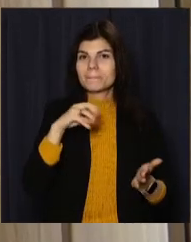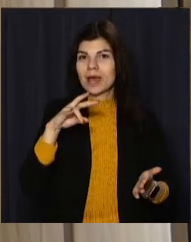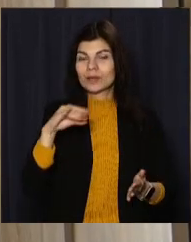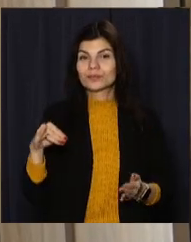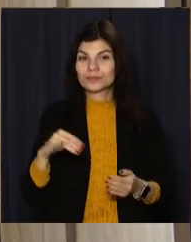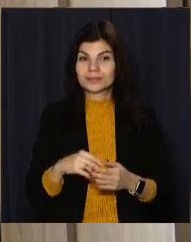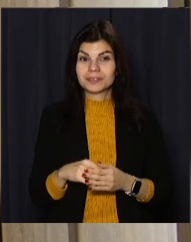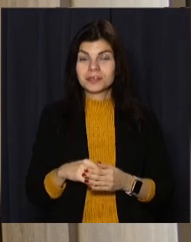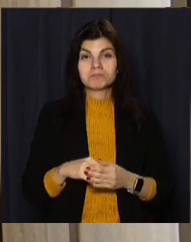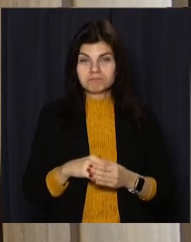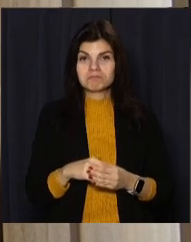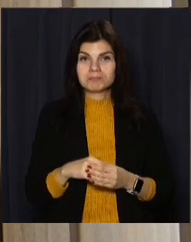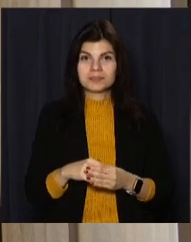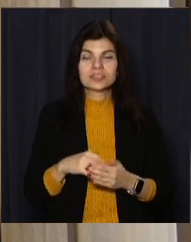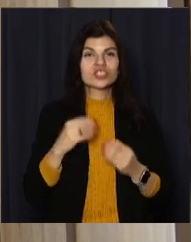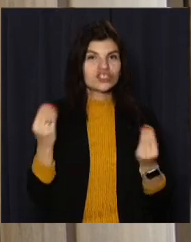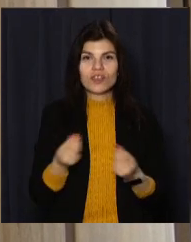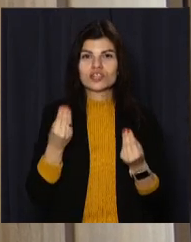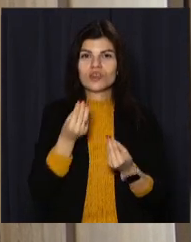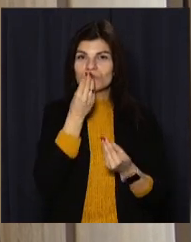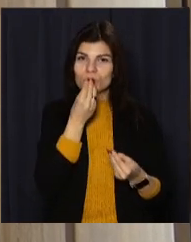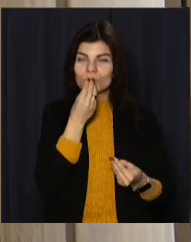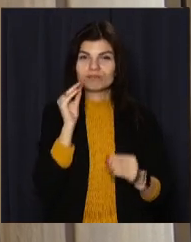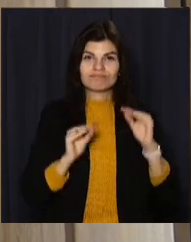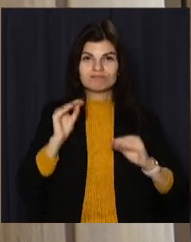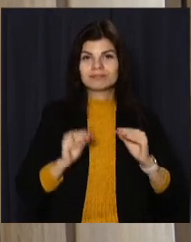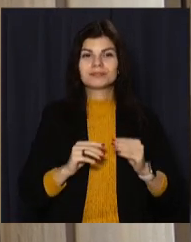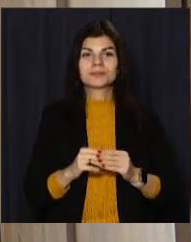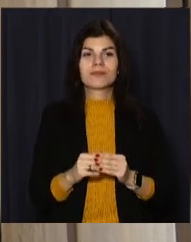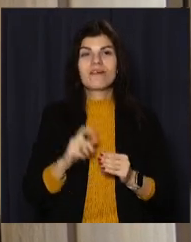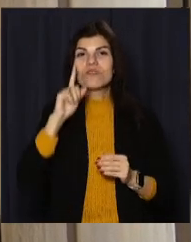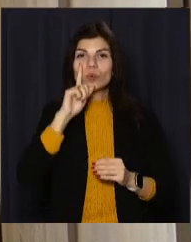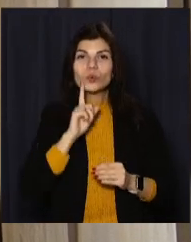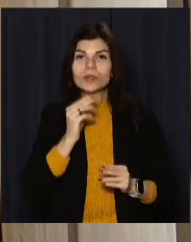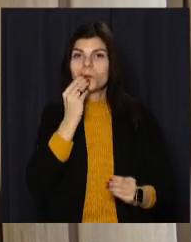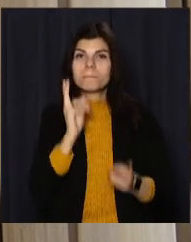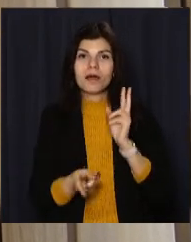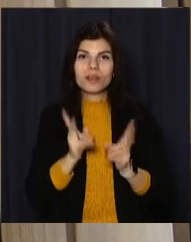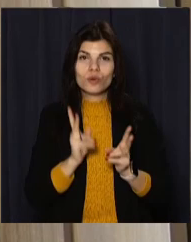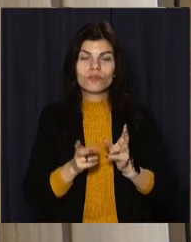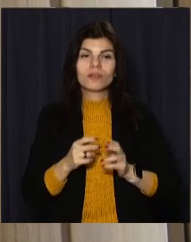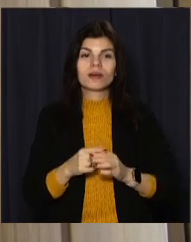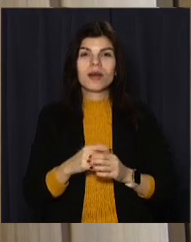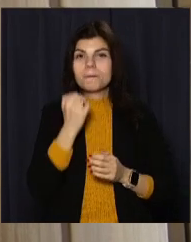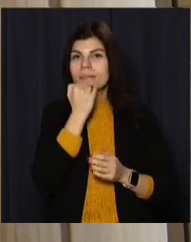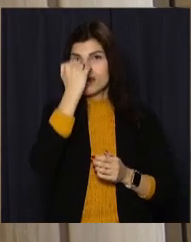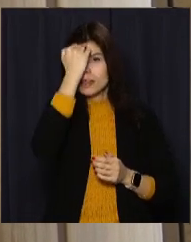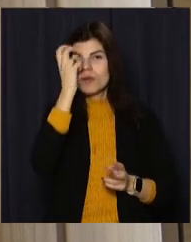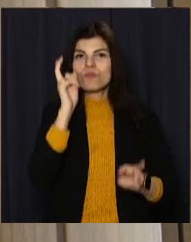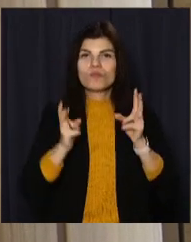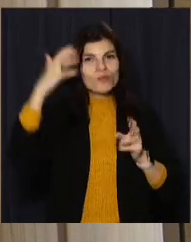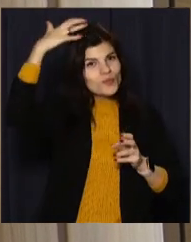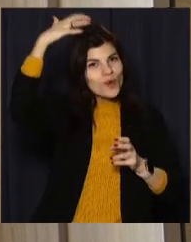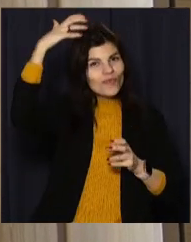То есть свежие продукты, вкусное приготовление. Благодарны поварам